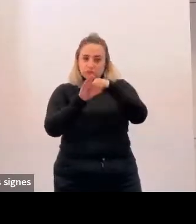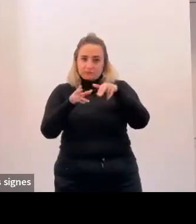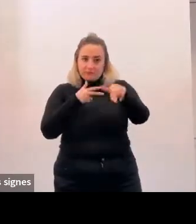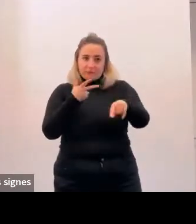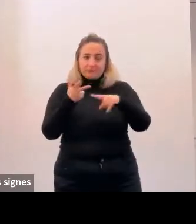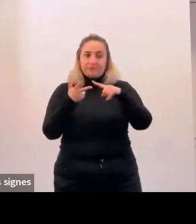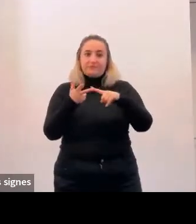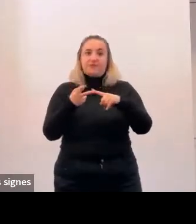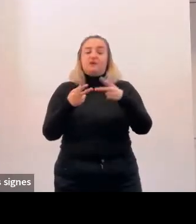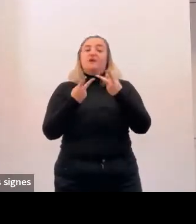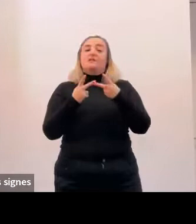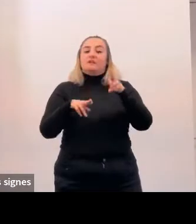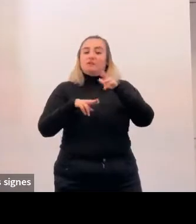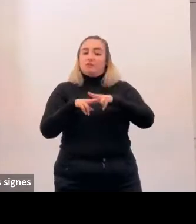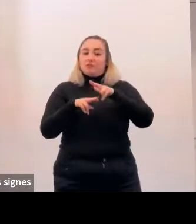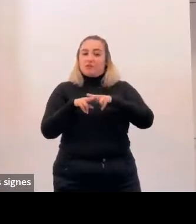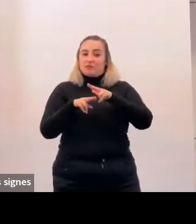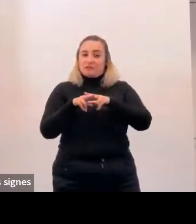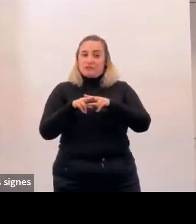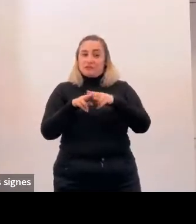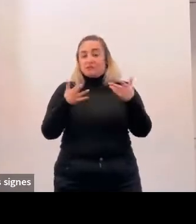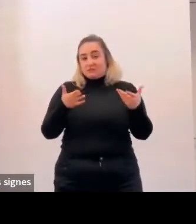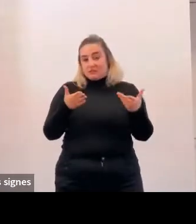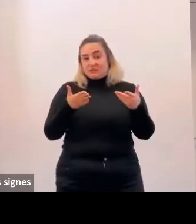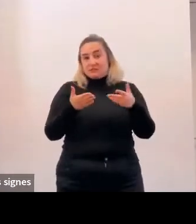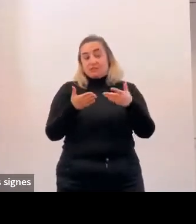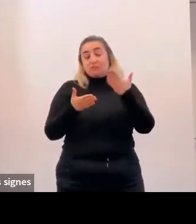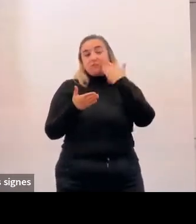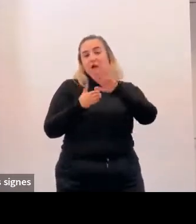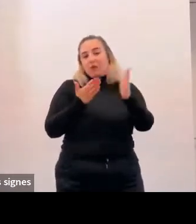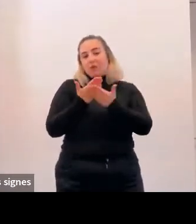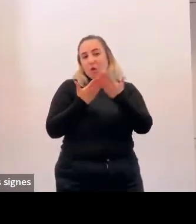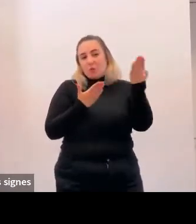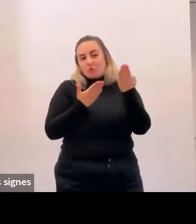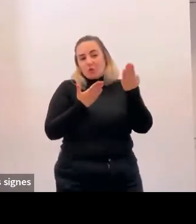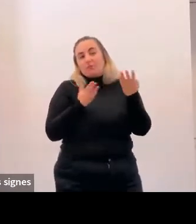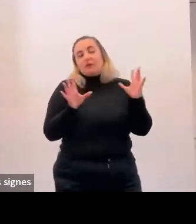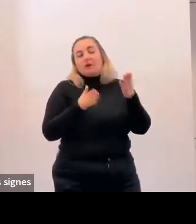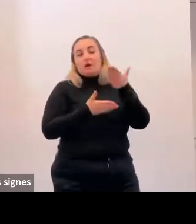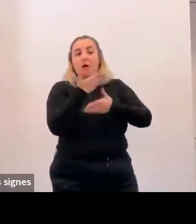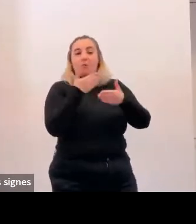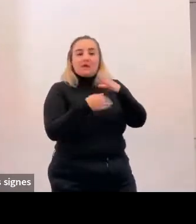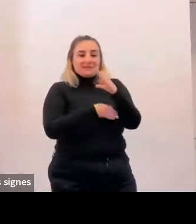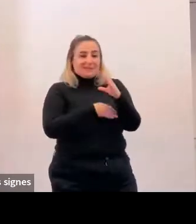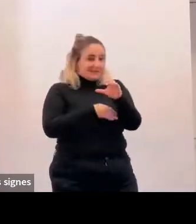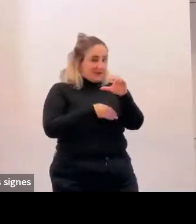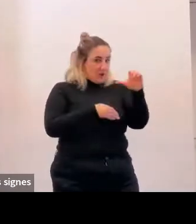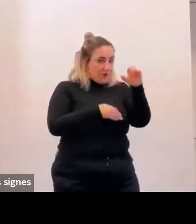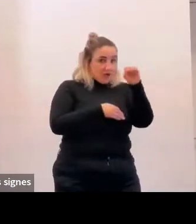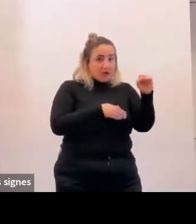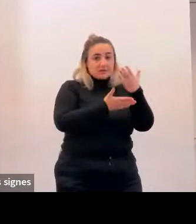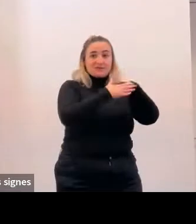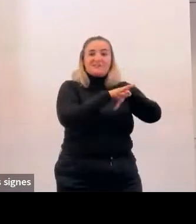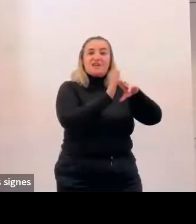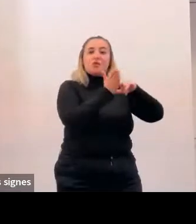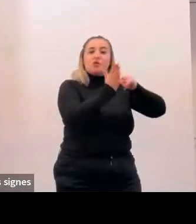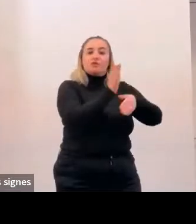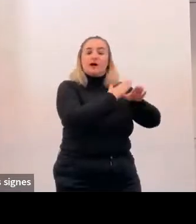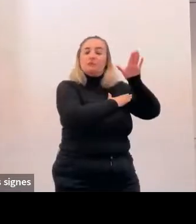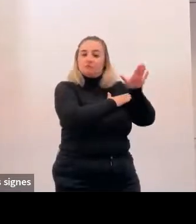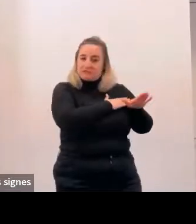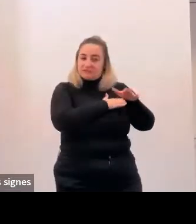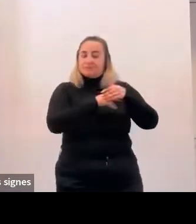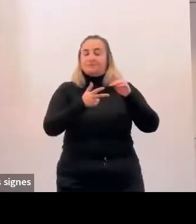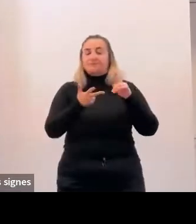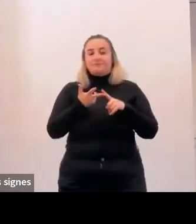la ville de Nancy à se substituer par voie d'avenant si nécessaire au CCAS dans tous les contrats, marchés ou conventions